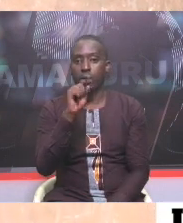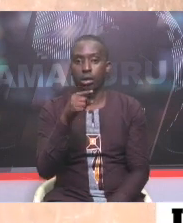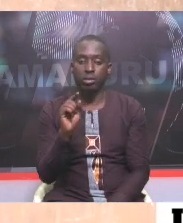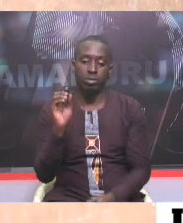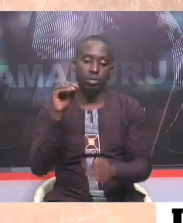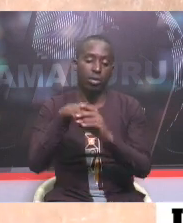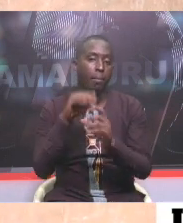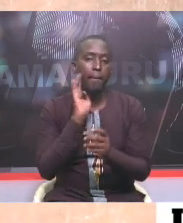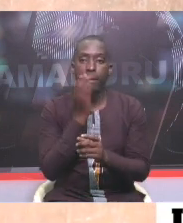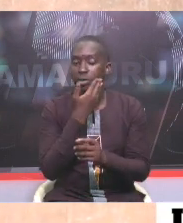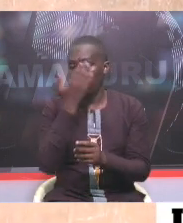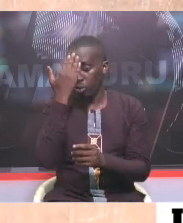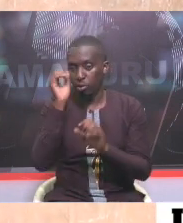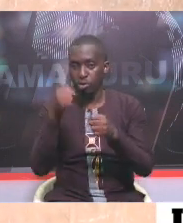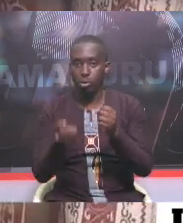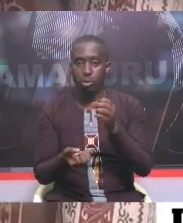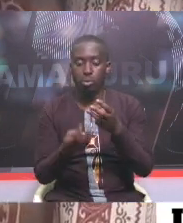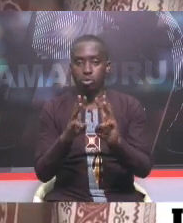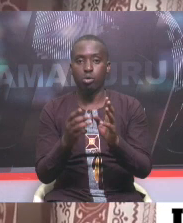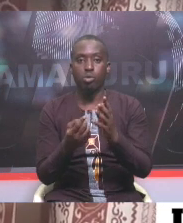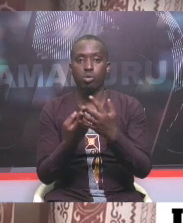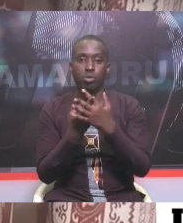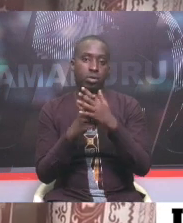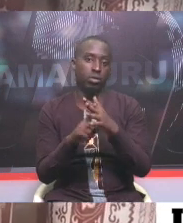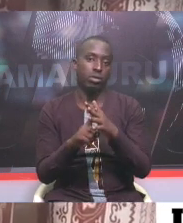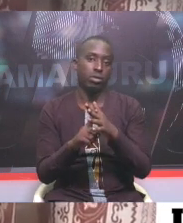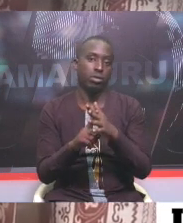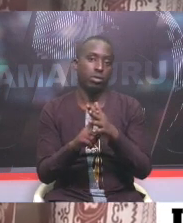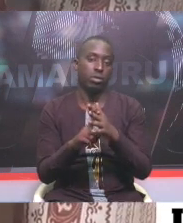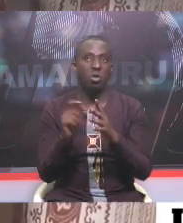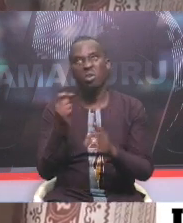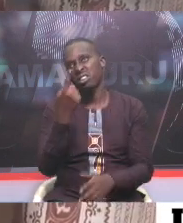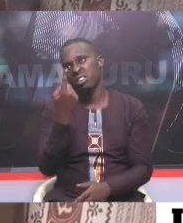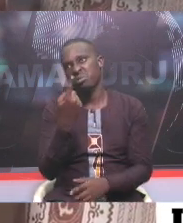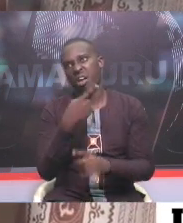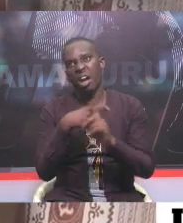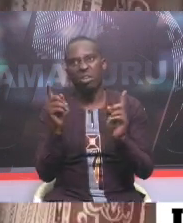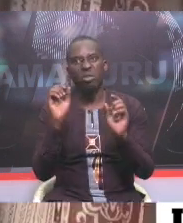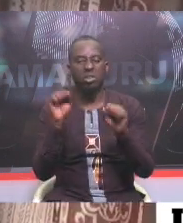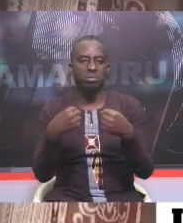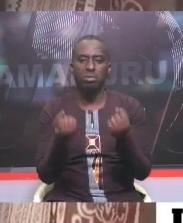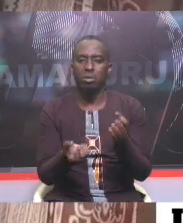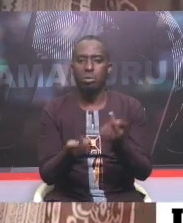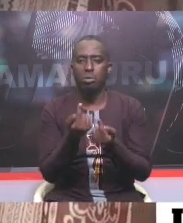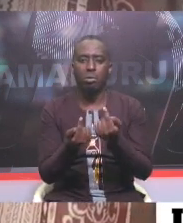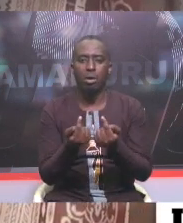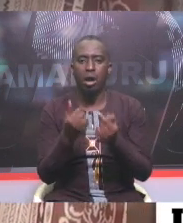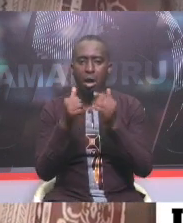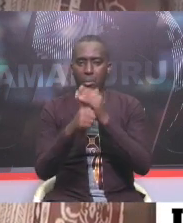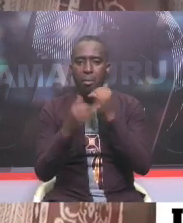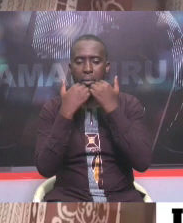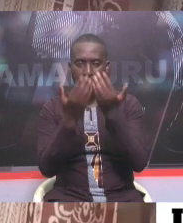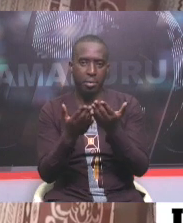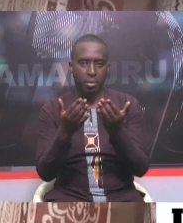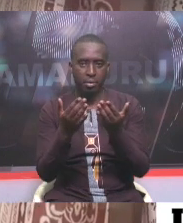tugasuka mu tuzi kugira ngo tubone uko ducana. Ducana mu kwezi mo rimwe ariko nabwo ntibisha nta mase tugira ngo